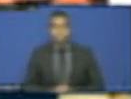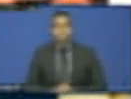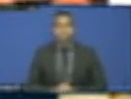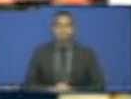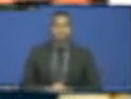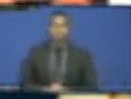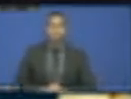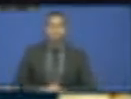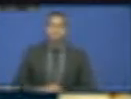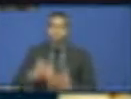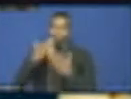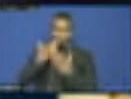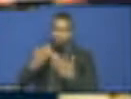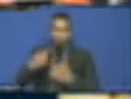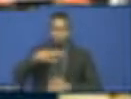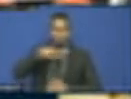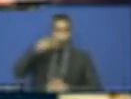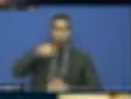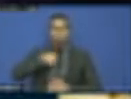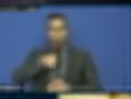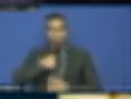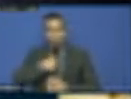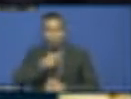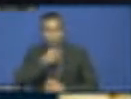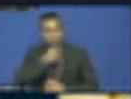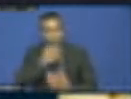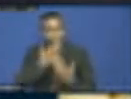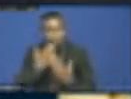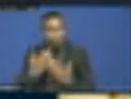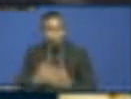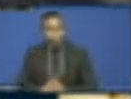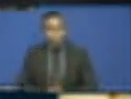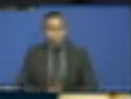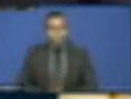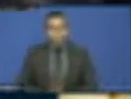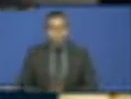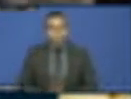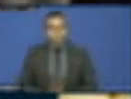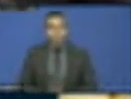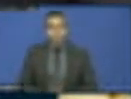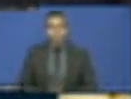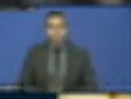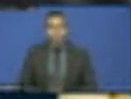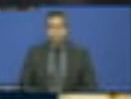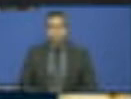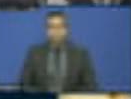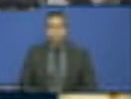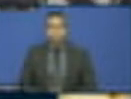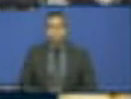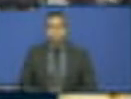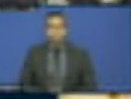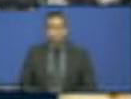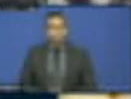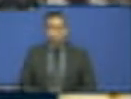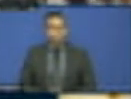directeur de la Coopération multilatérale au ministère des Affaires étrangères et de la Coopération internationale. Merci beaucoup. Je voudrais juste